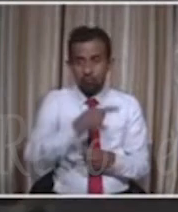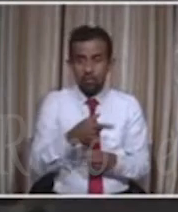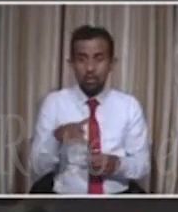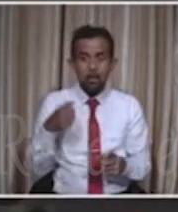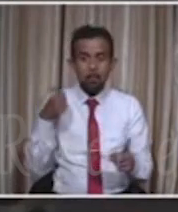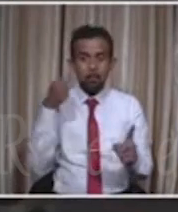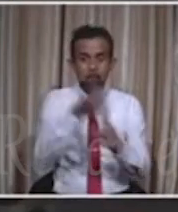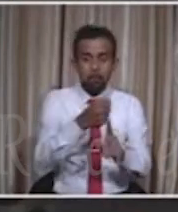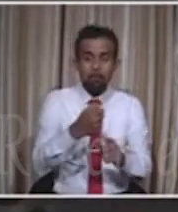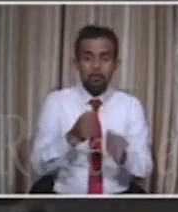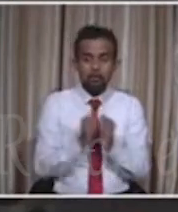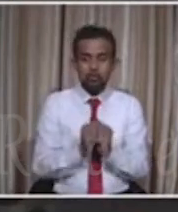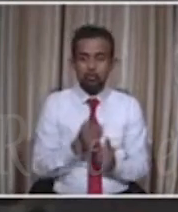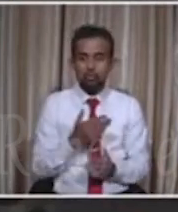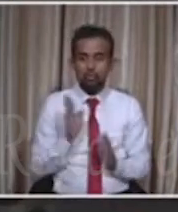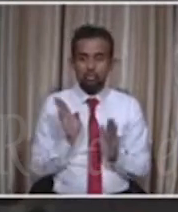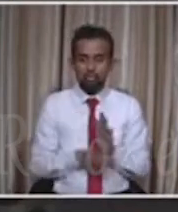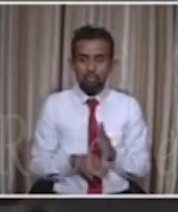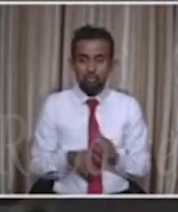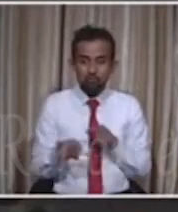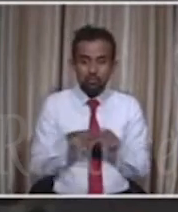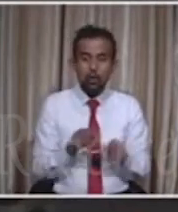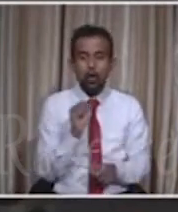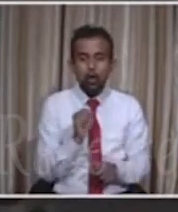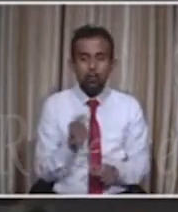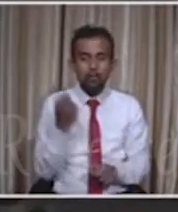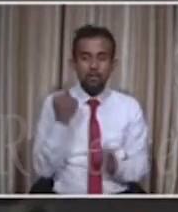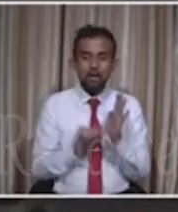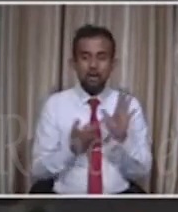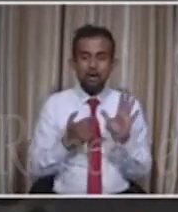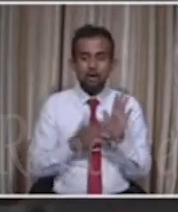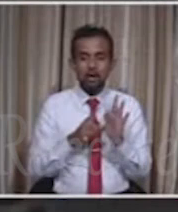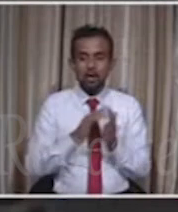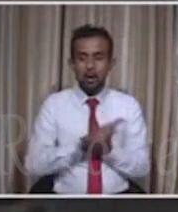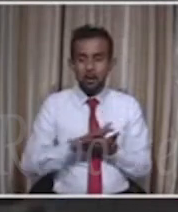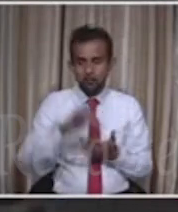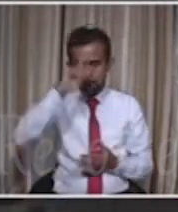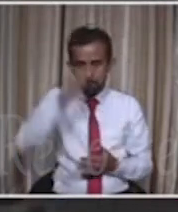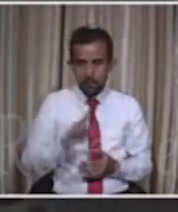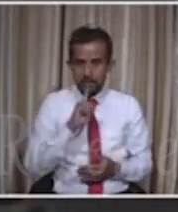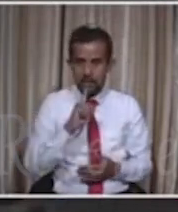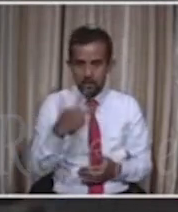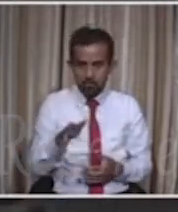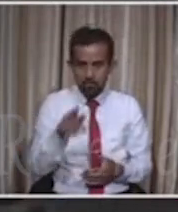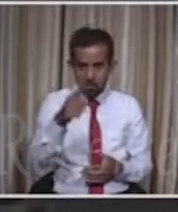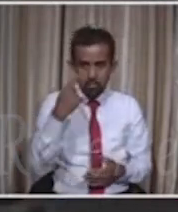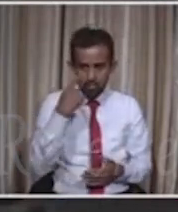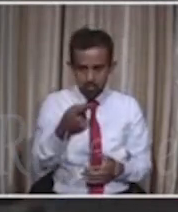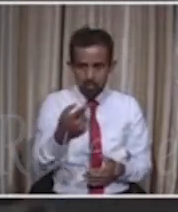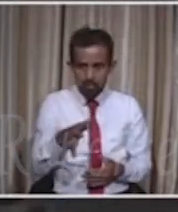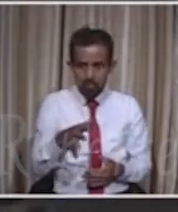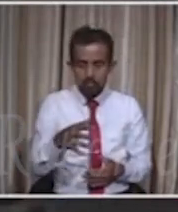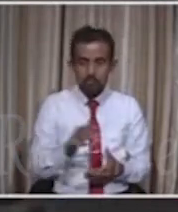හැටි රාජකාරිය පැහැර හැරිය හැටි කොහොමද කියලා ඊයේ රමේෂ් පතිරණ මන්ත්‍රීතුමා කිව්වා. ඔබතුමා ඒක දකින්න ඇති අපි